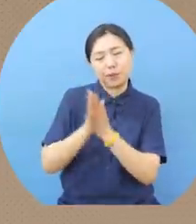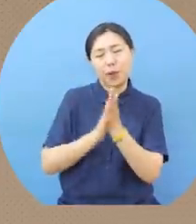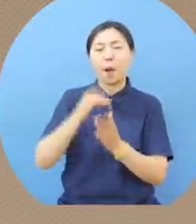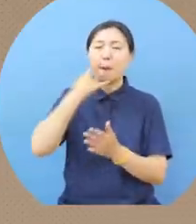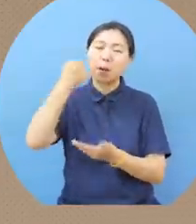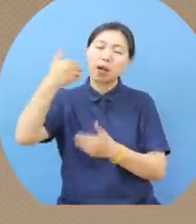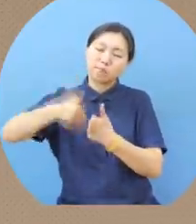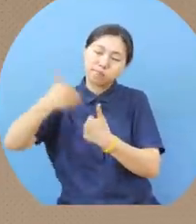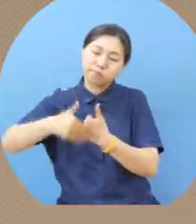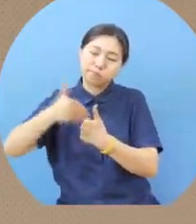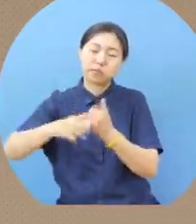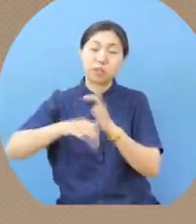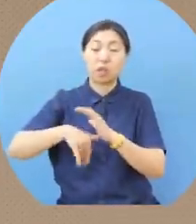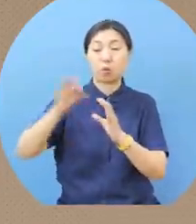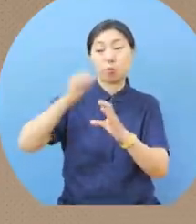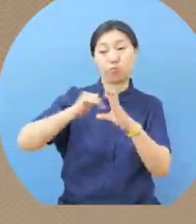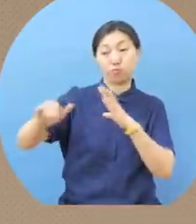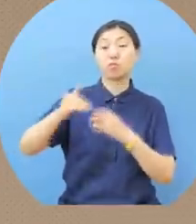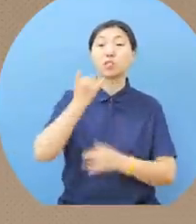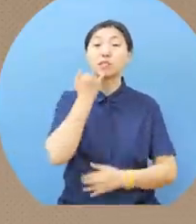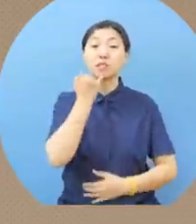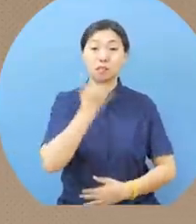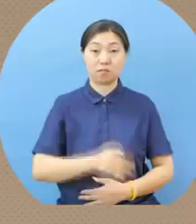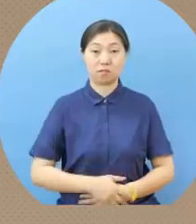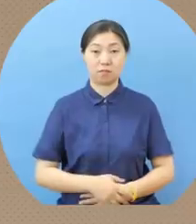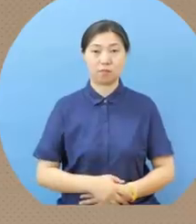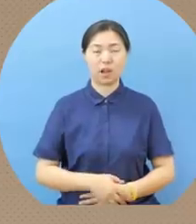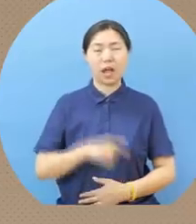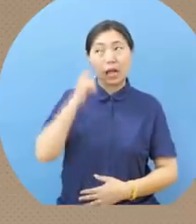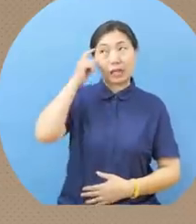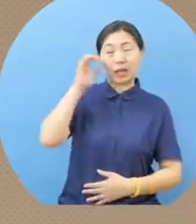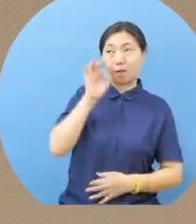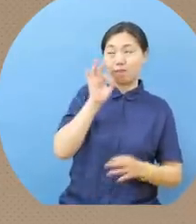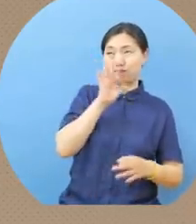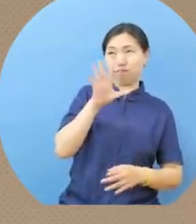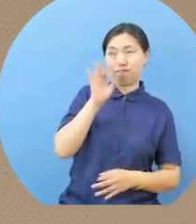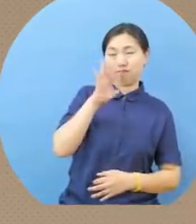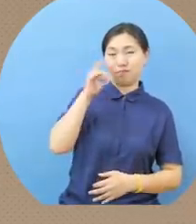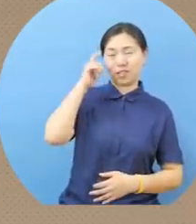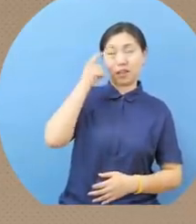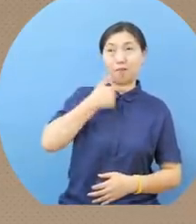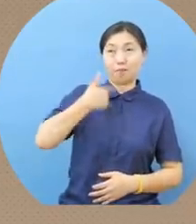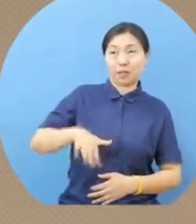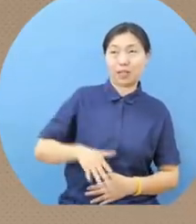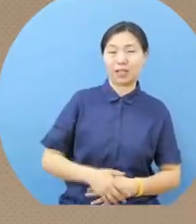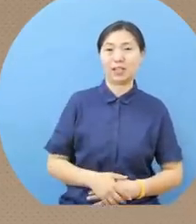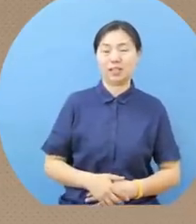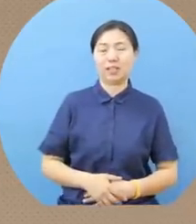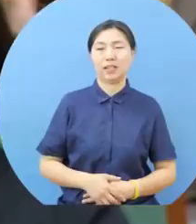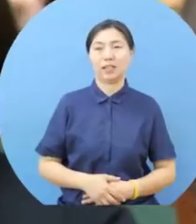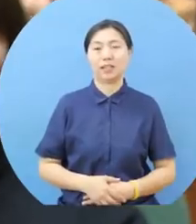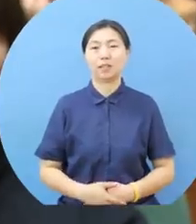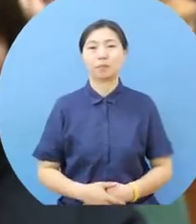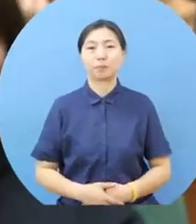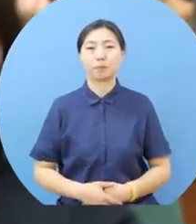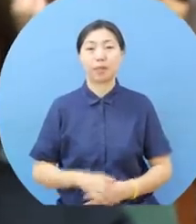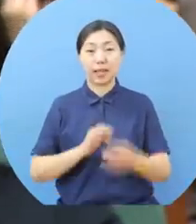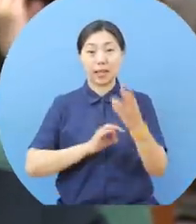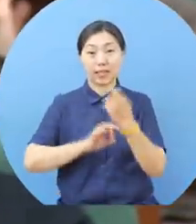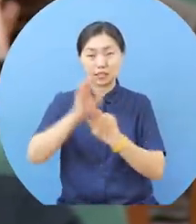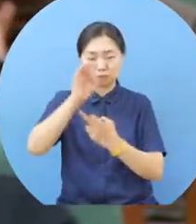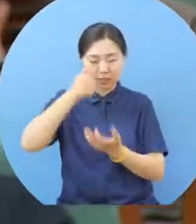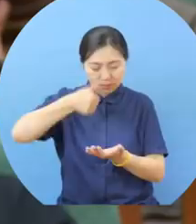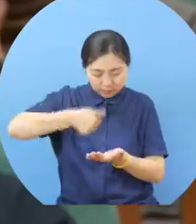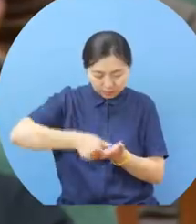풀어달라고 싹싹 빌면 분들 넣어 주면 되지 아 제가 그 생각을 못했네요 물을 아침의